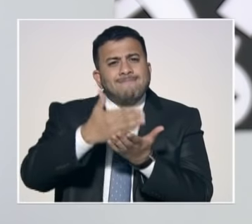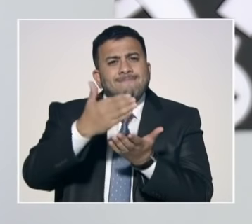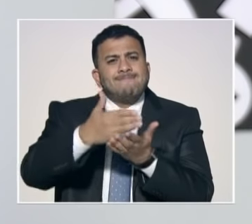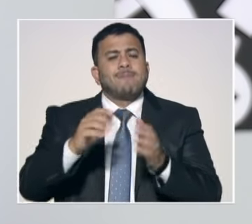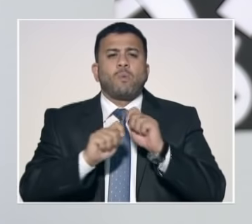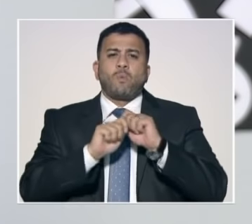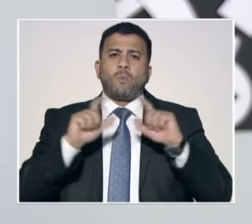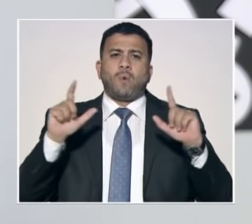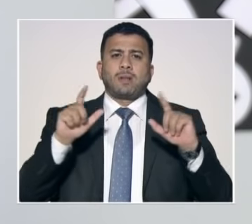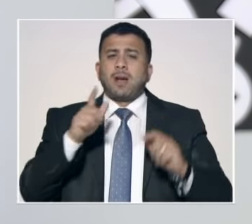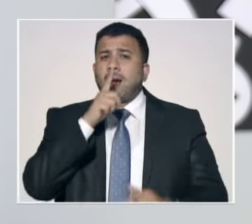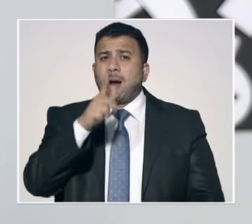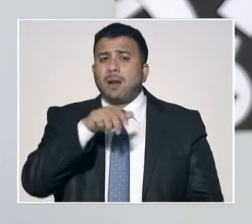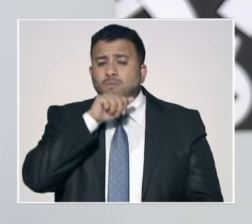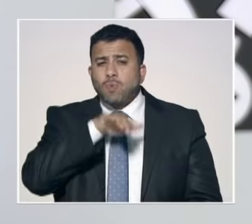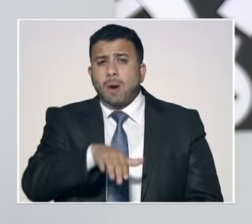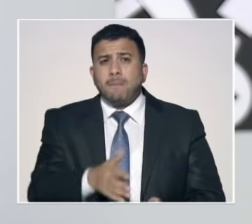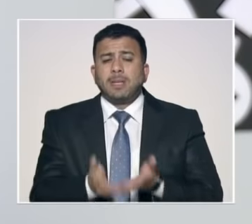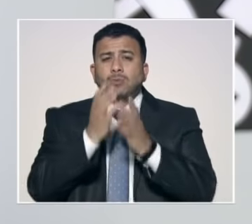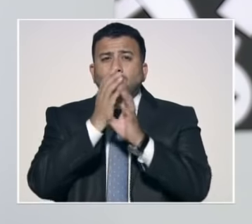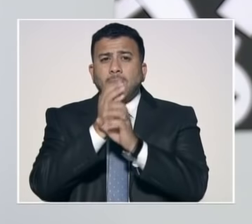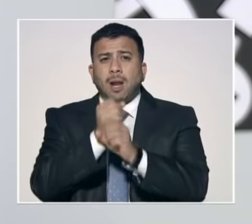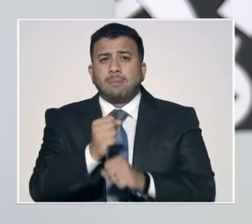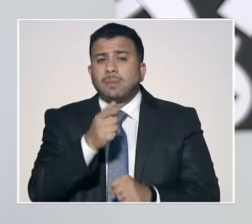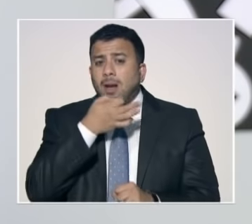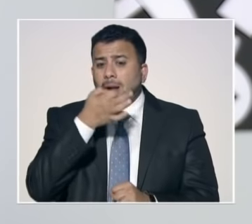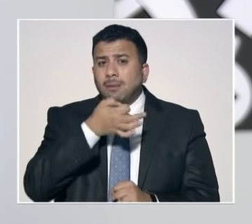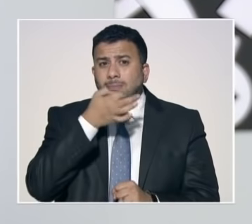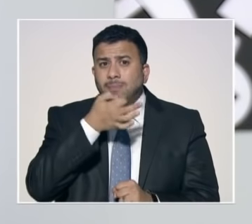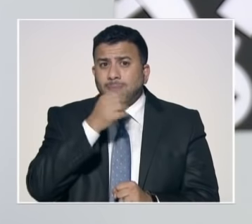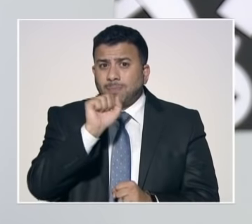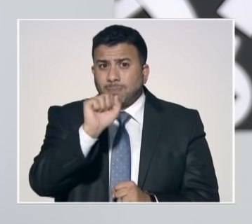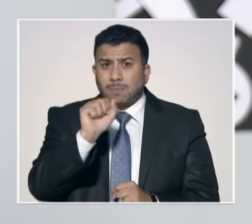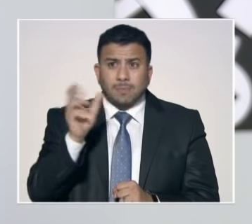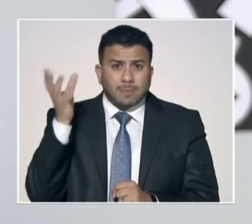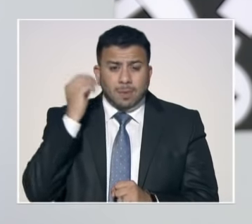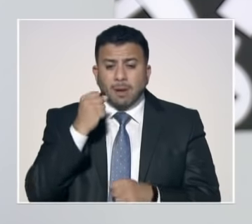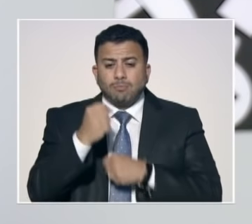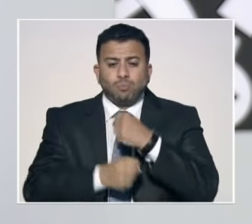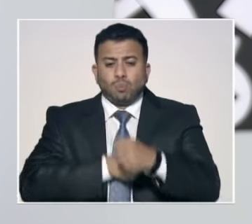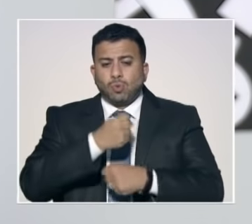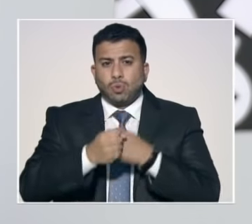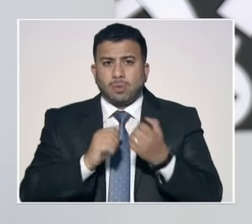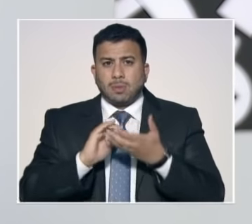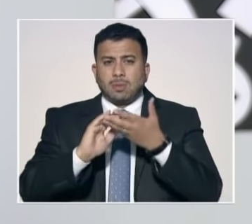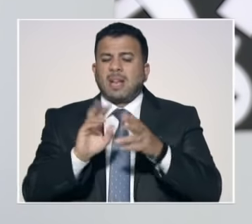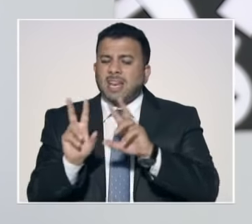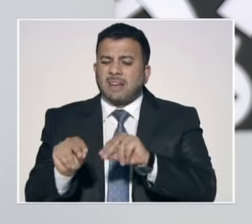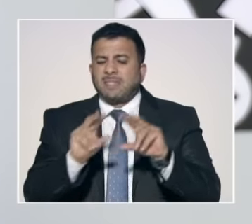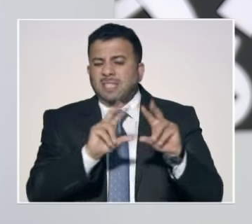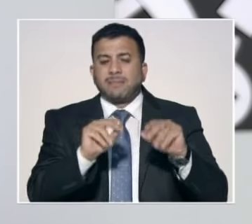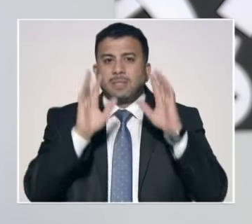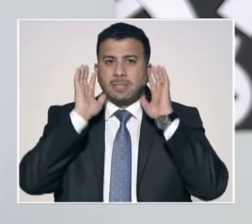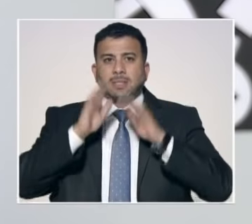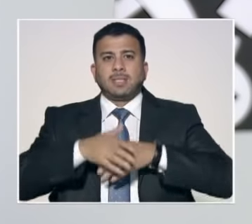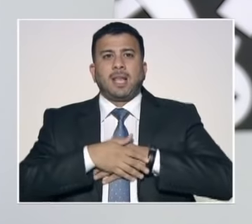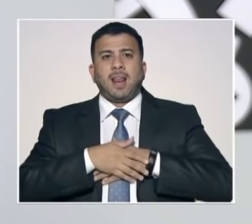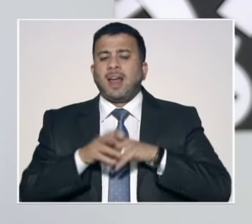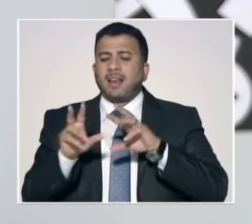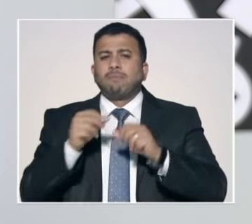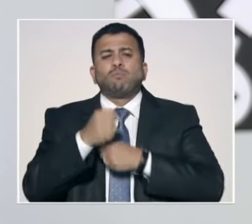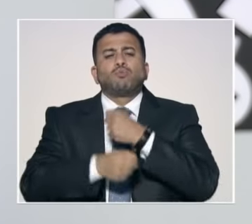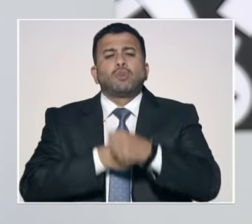لسان نبيه عليه الصلاة والسلام جملة من التطوعات من جنس الصلاة، من جنس الصلاة. ولذلك